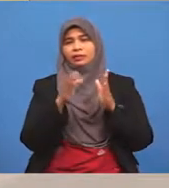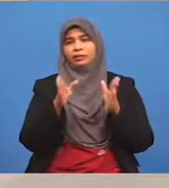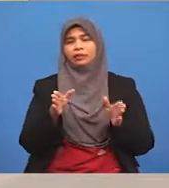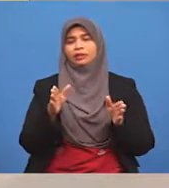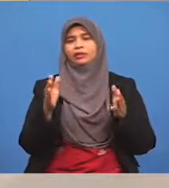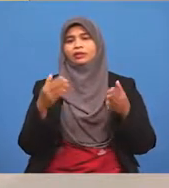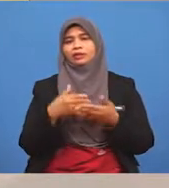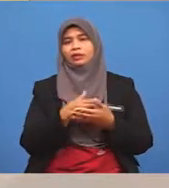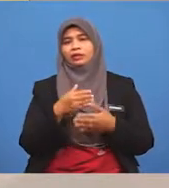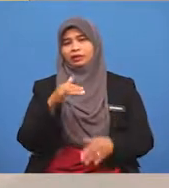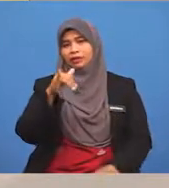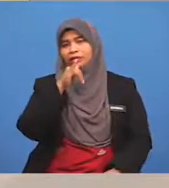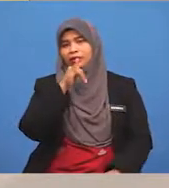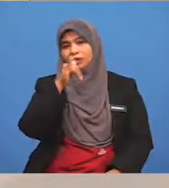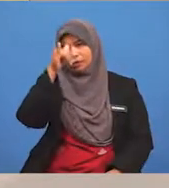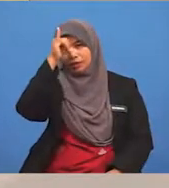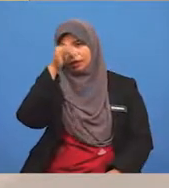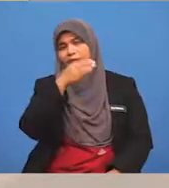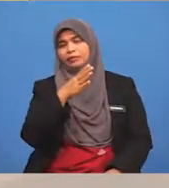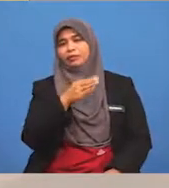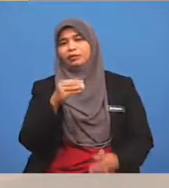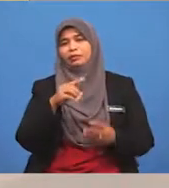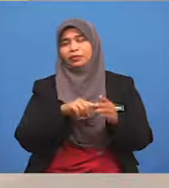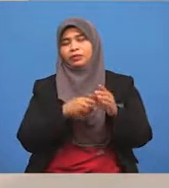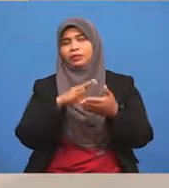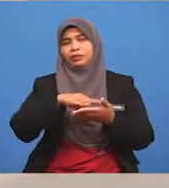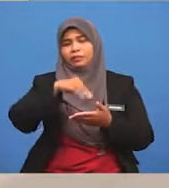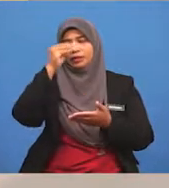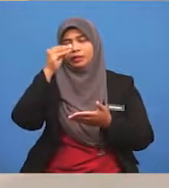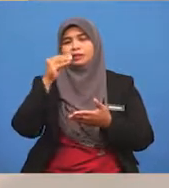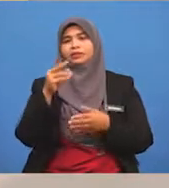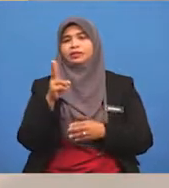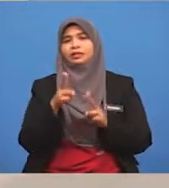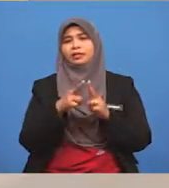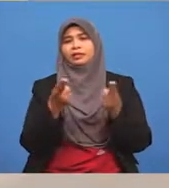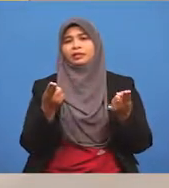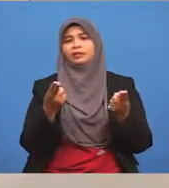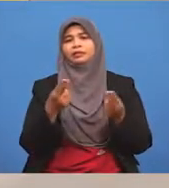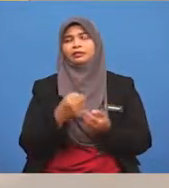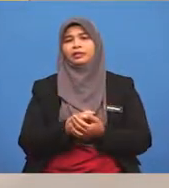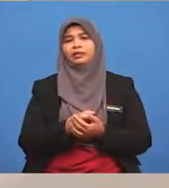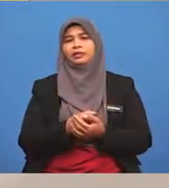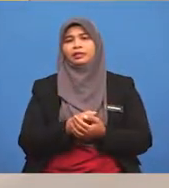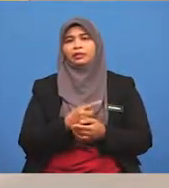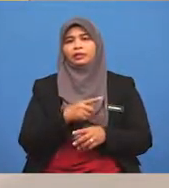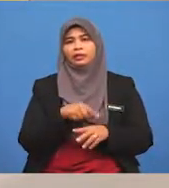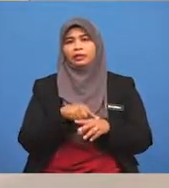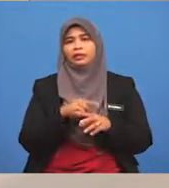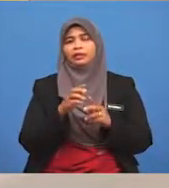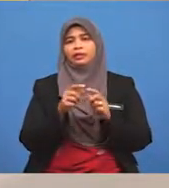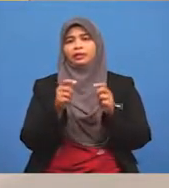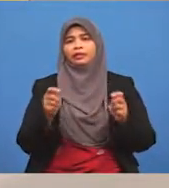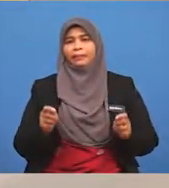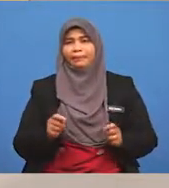yatim dan mula mempelajari hadis semasa di Kutab, iaitu satu ruangan di